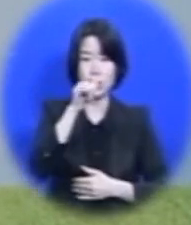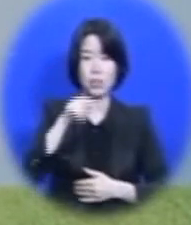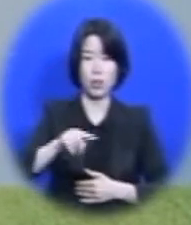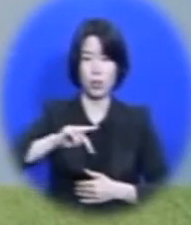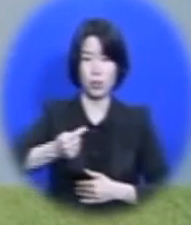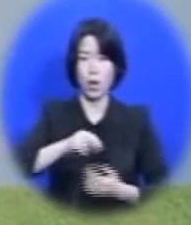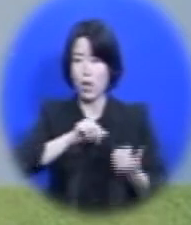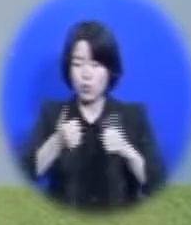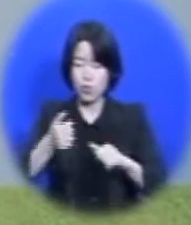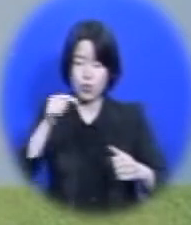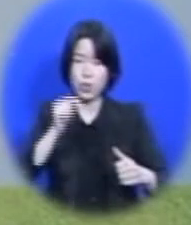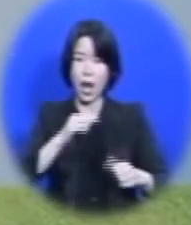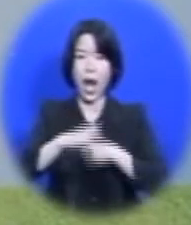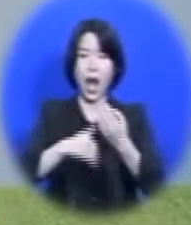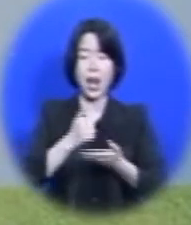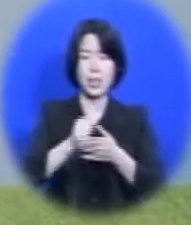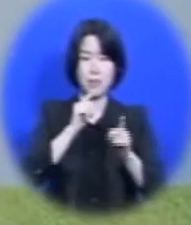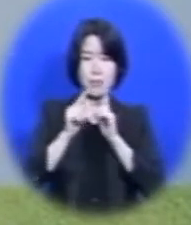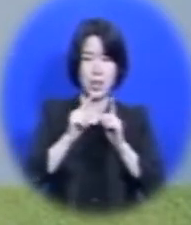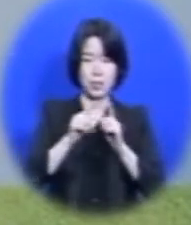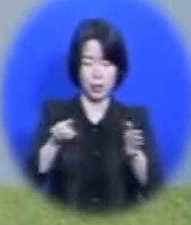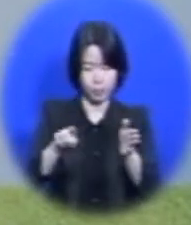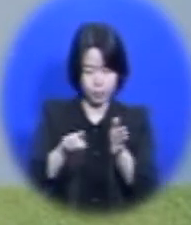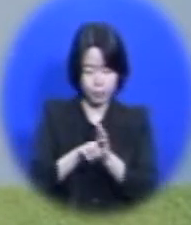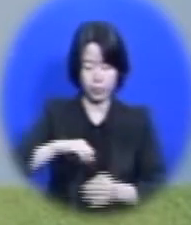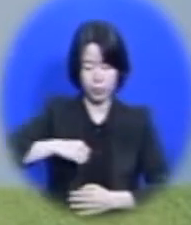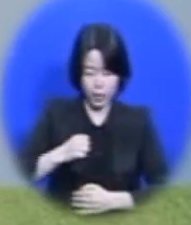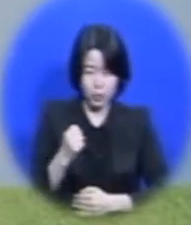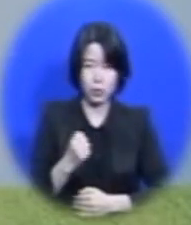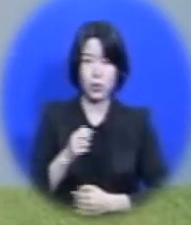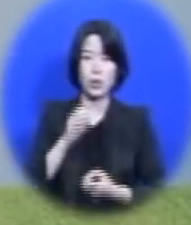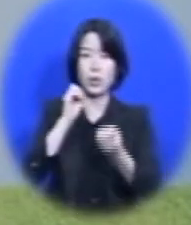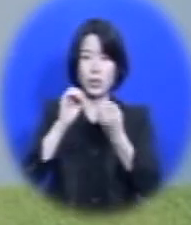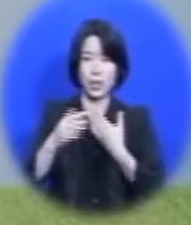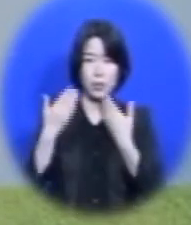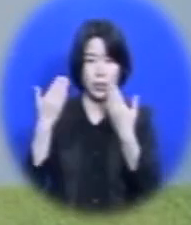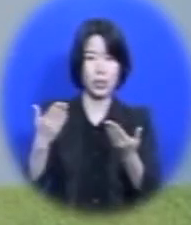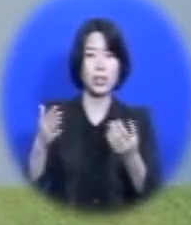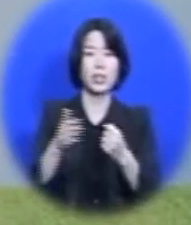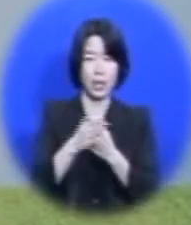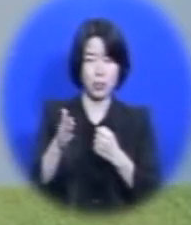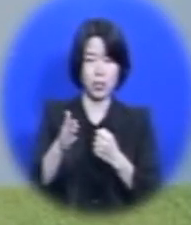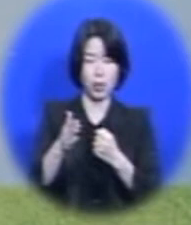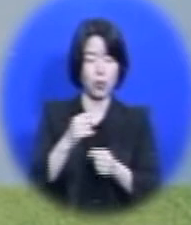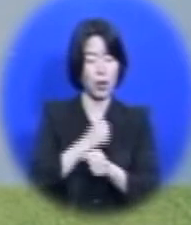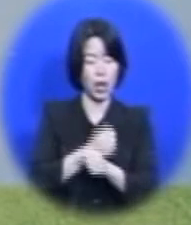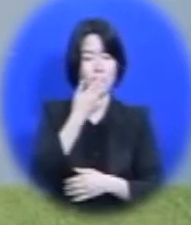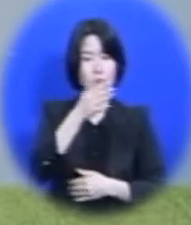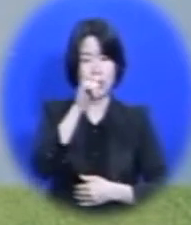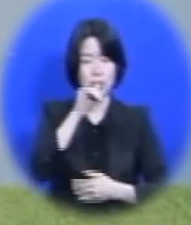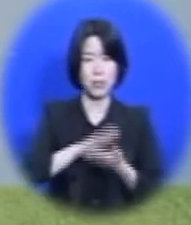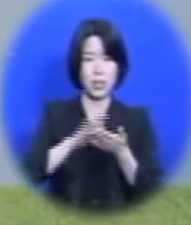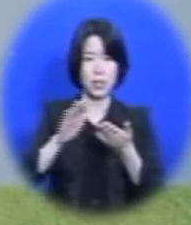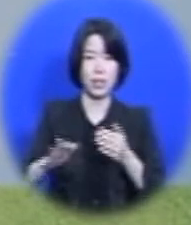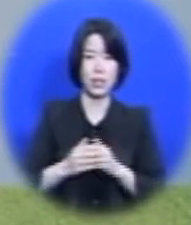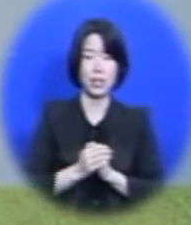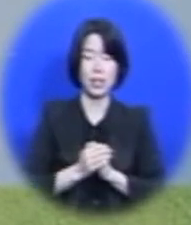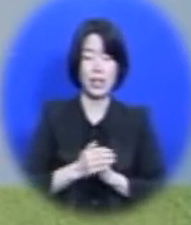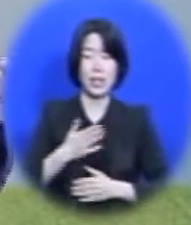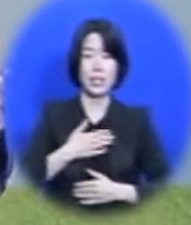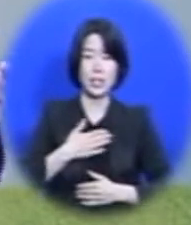죽으라고 하시는 하나님의 말씀에 제가 믿음과 순종으로 응답했었기 때문이라고 해야 하겠습니다.